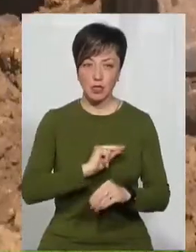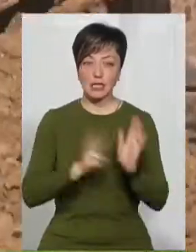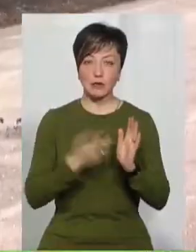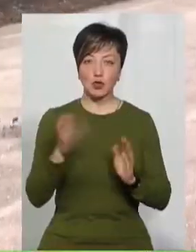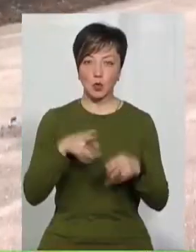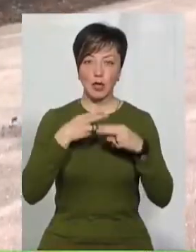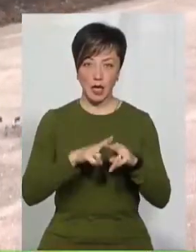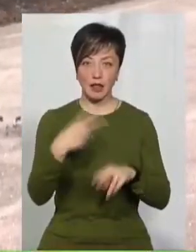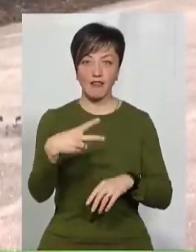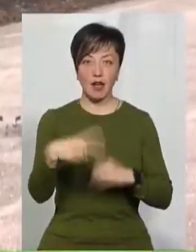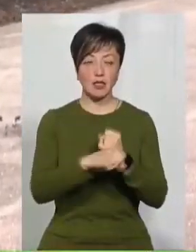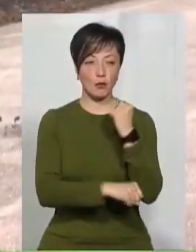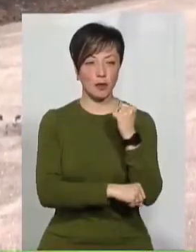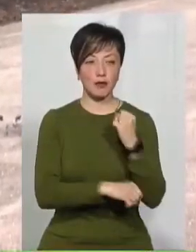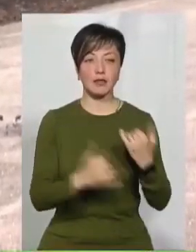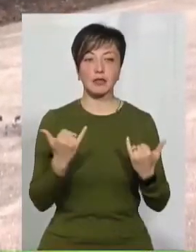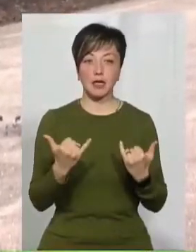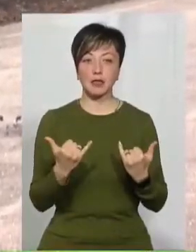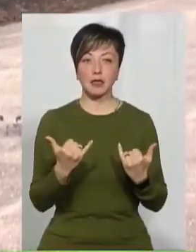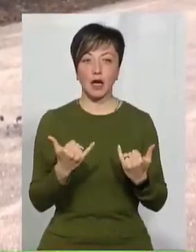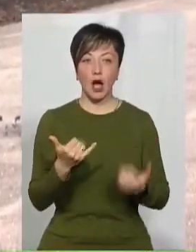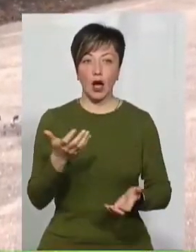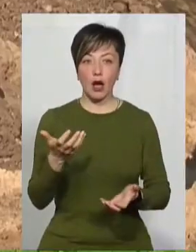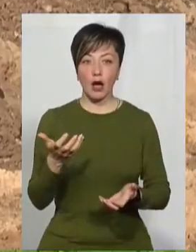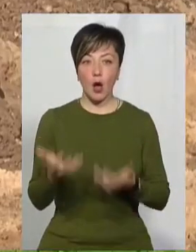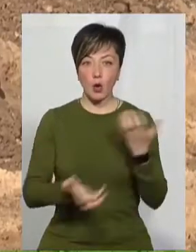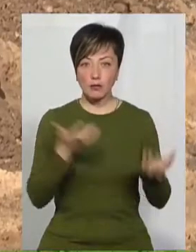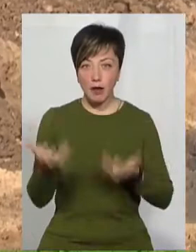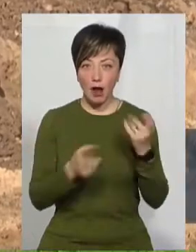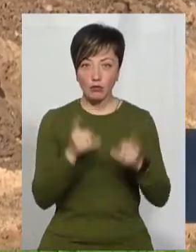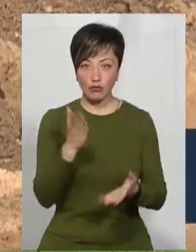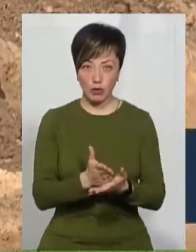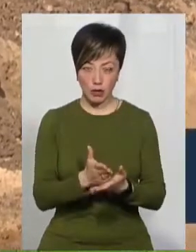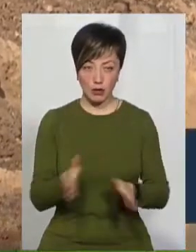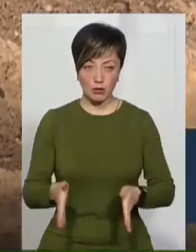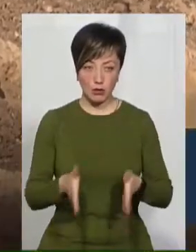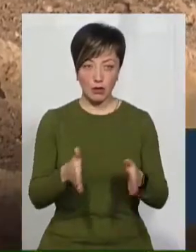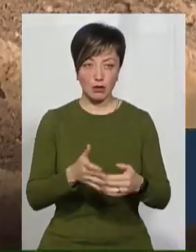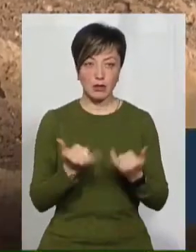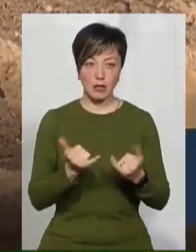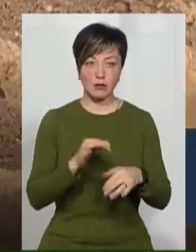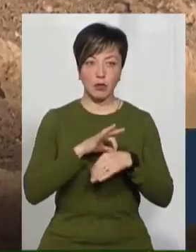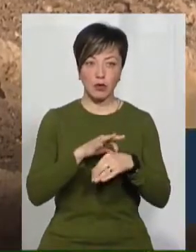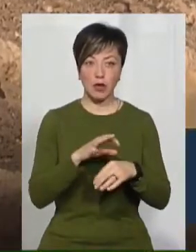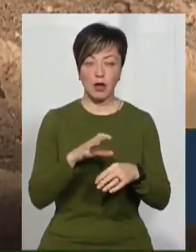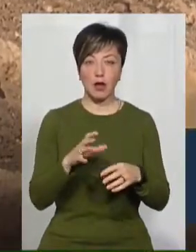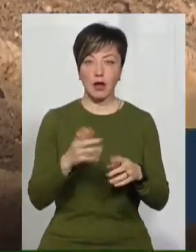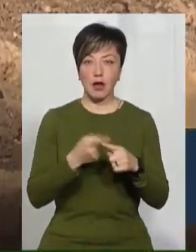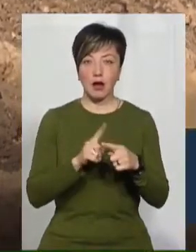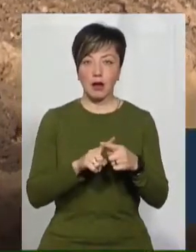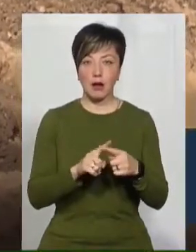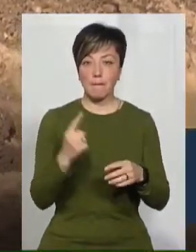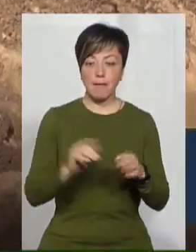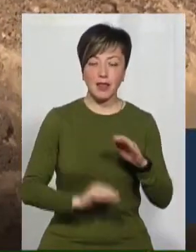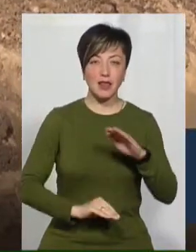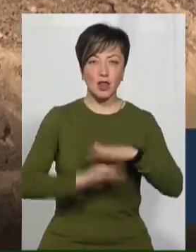техніки та 20 робітників. Наразі розбирають існуюче земельне полотно. Проводимо дренажні слої, насамперед, нижній